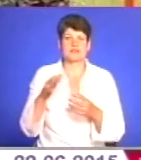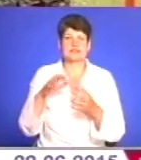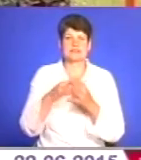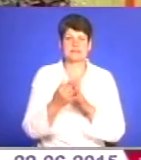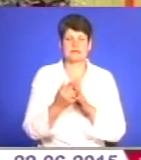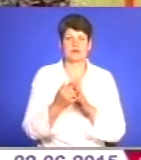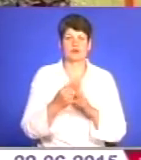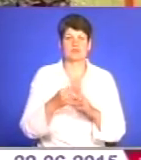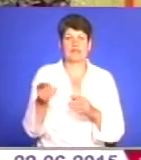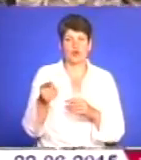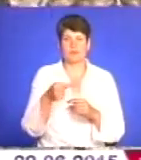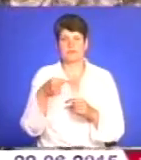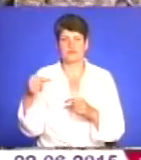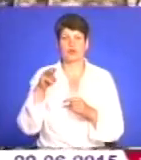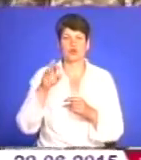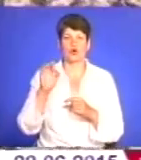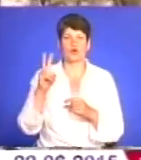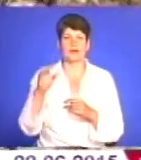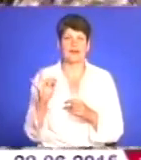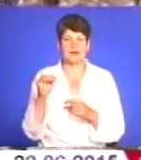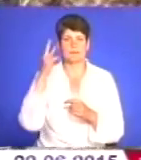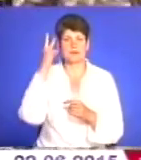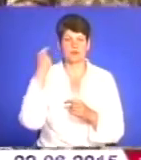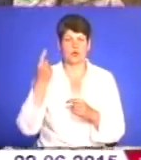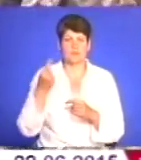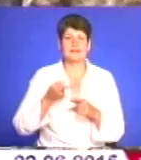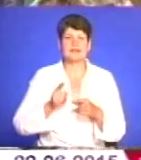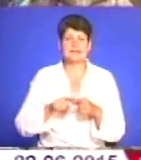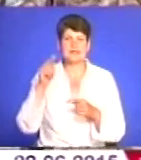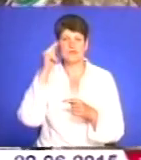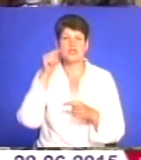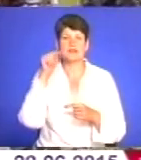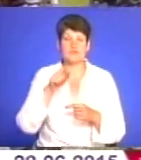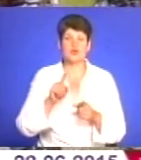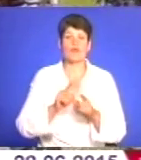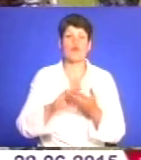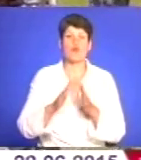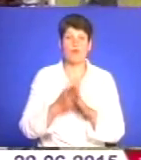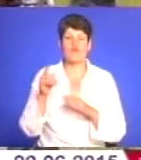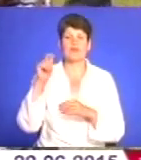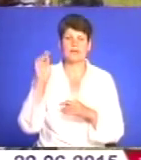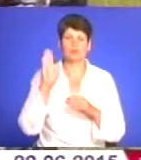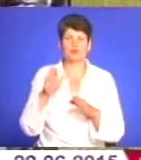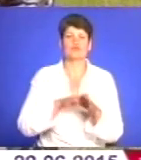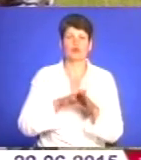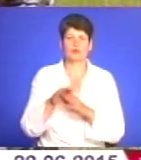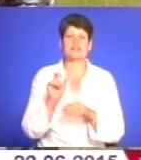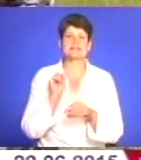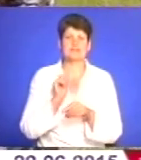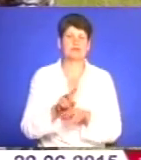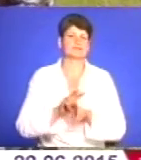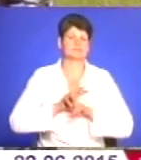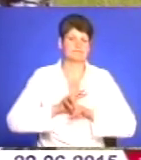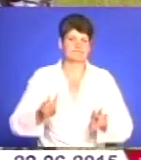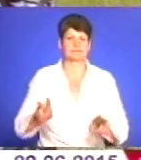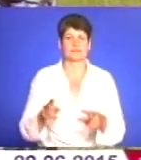на Хмельниччині. Організатори кажуть, цей вишкіл особливий тим, що в умовах війни хлопці виконуватимуть завдання,